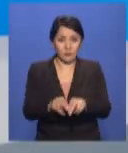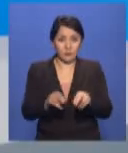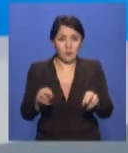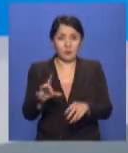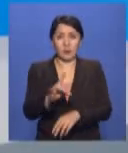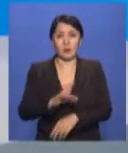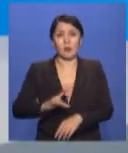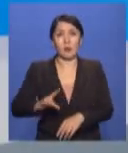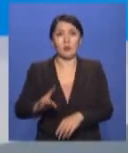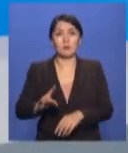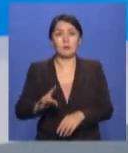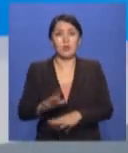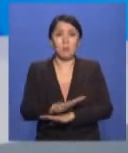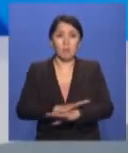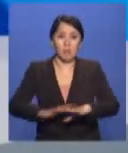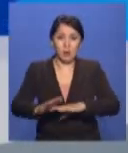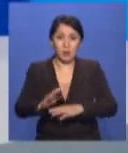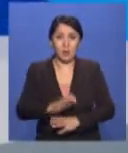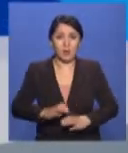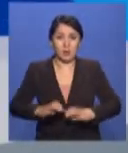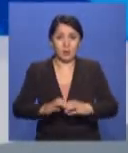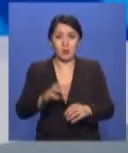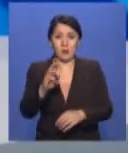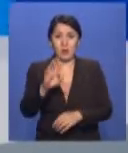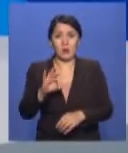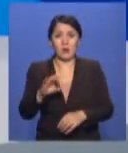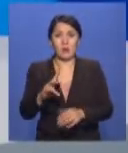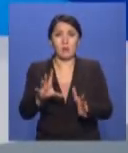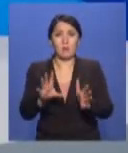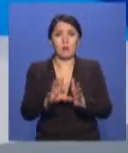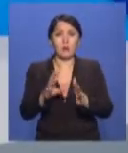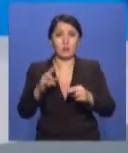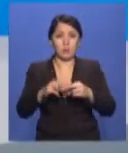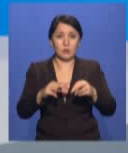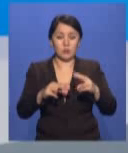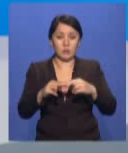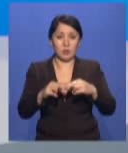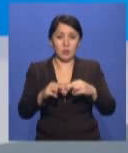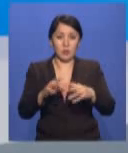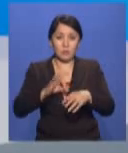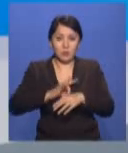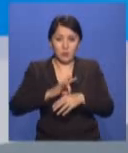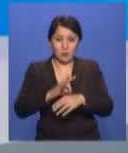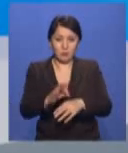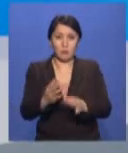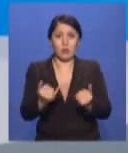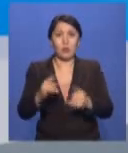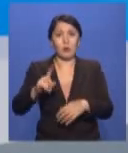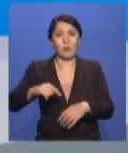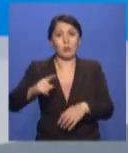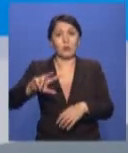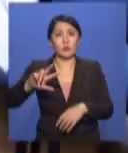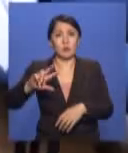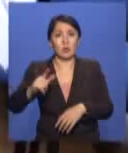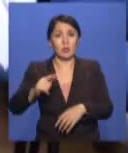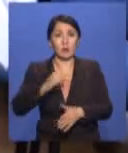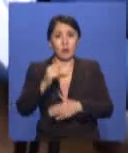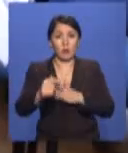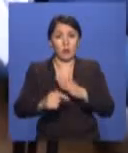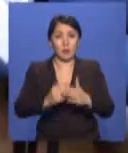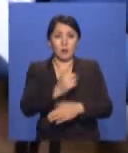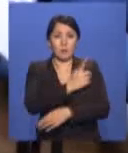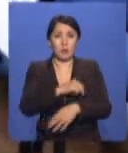Петропавлда республикалық халық штабының мүшелері де атом электр станциясын салу бойынша түсіндіру жұмысын жүргізіп жатыр. Бүгін нөмірі 3-ші